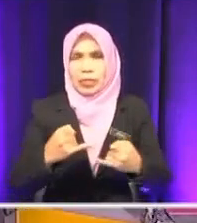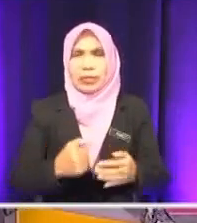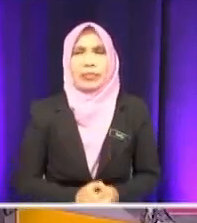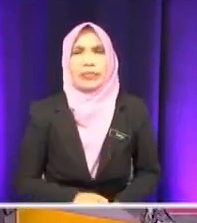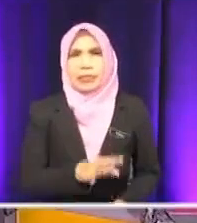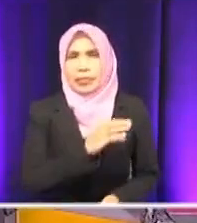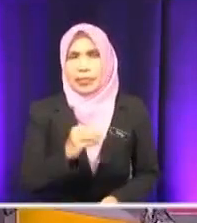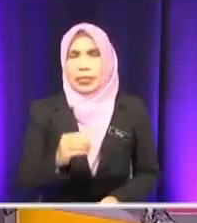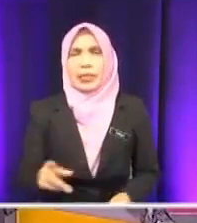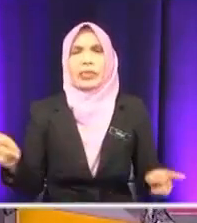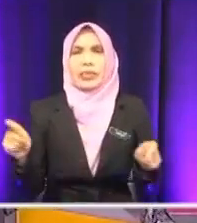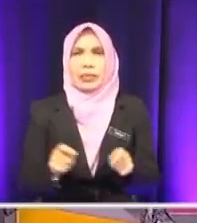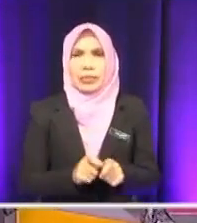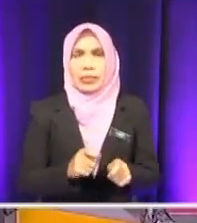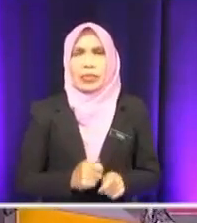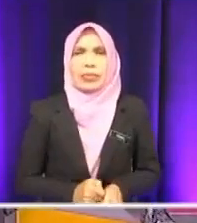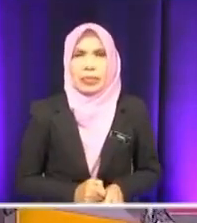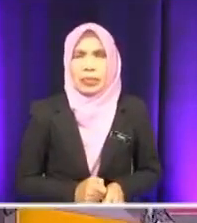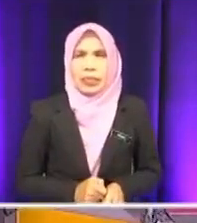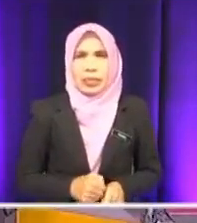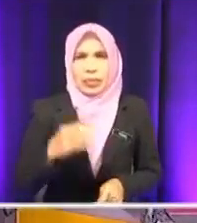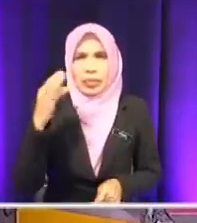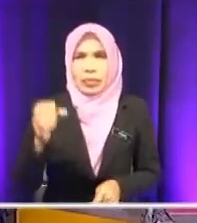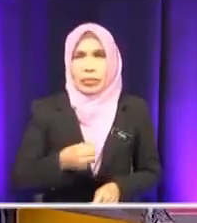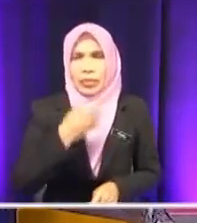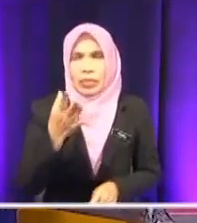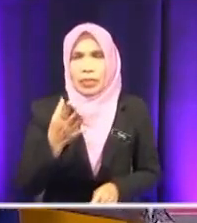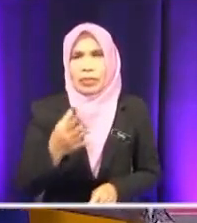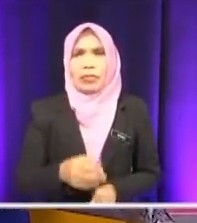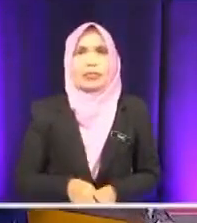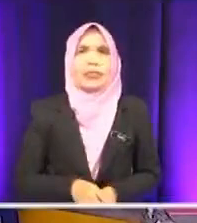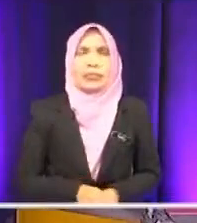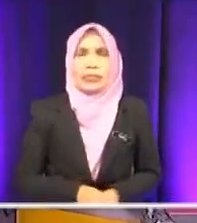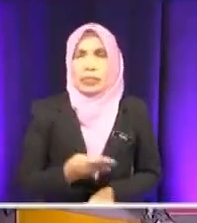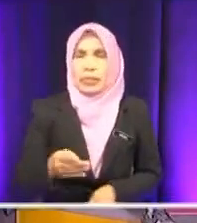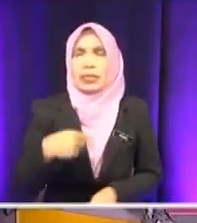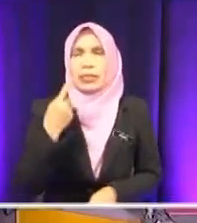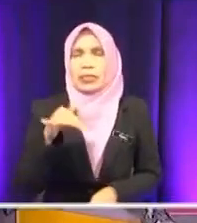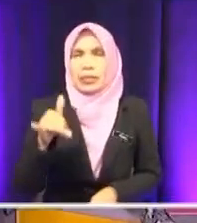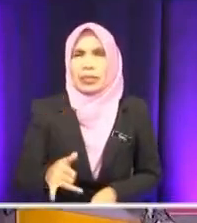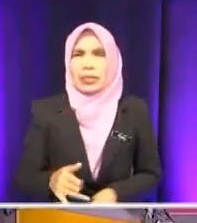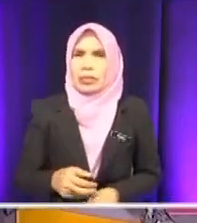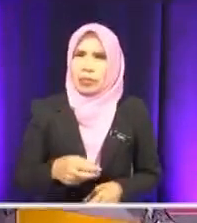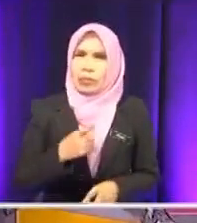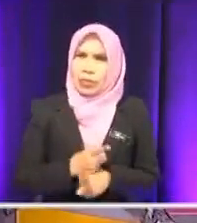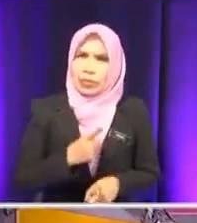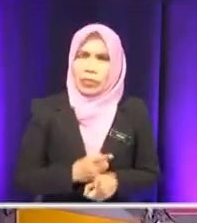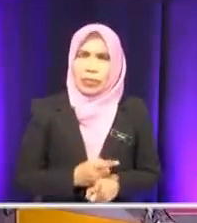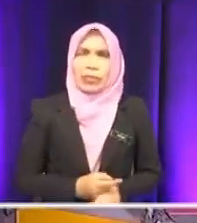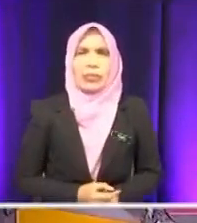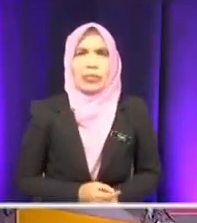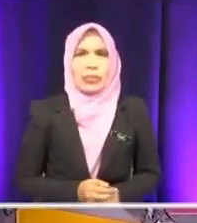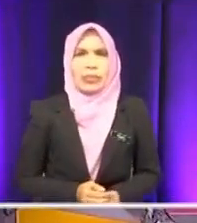di sini yaitu Man Jadda Wajada barangsiapa bersungguh-sungguh pasti berhasil jadi jangan lupa ya Eh kita nak